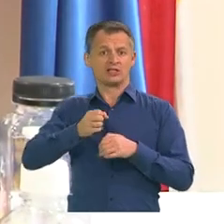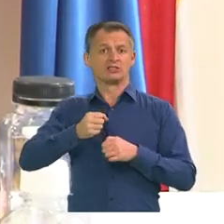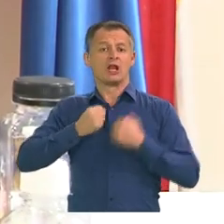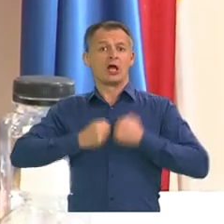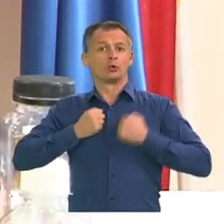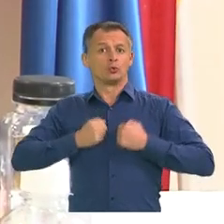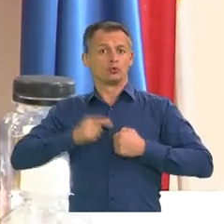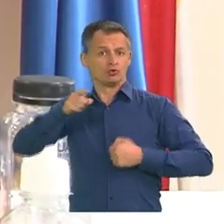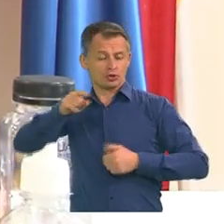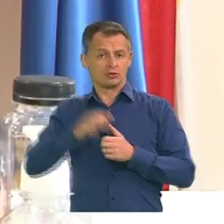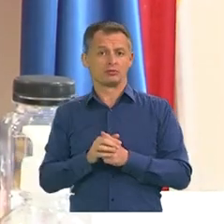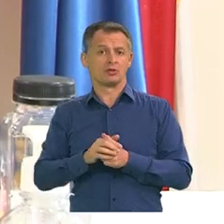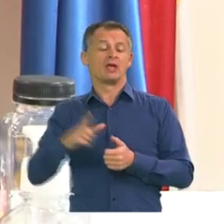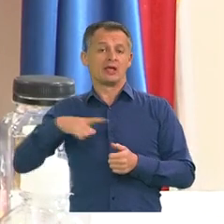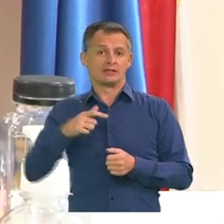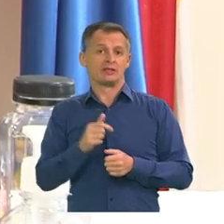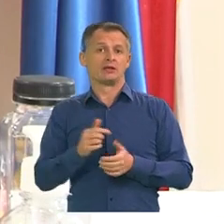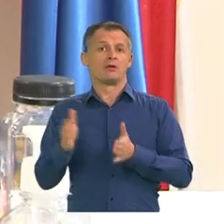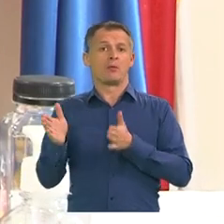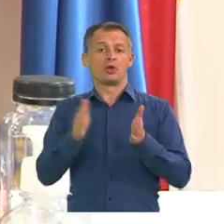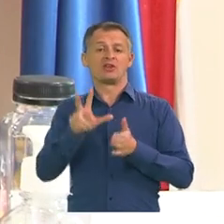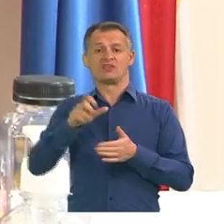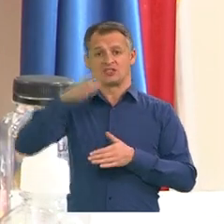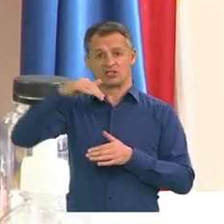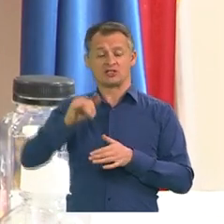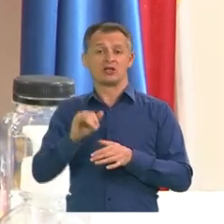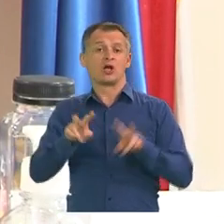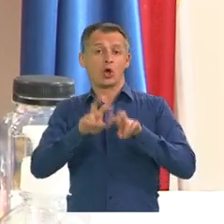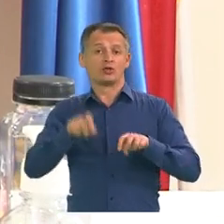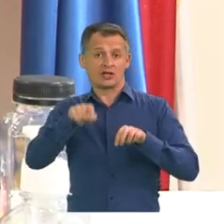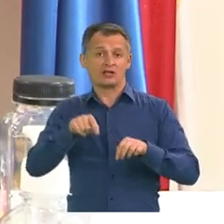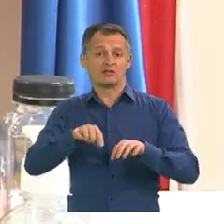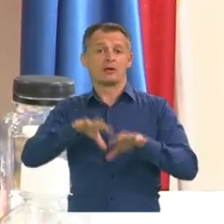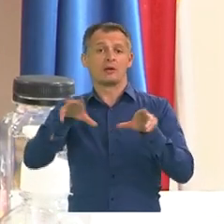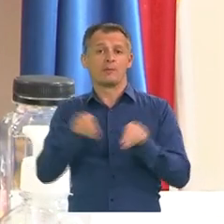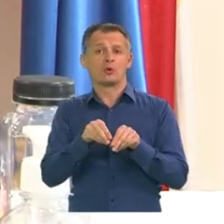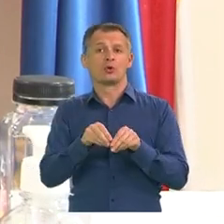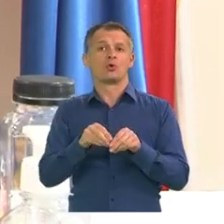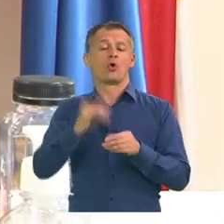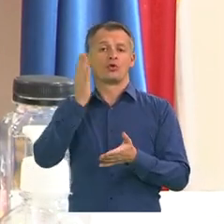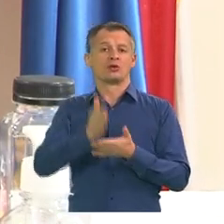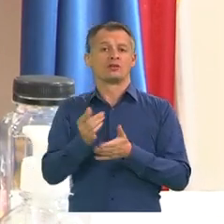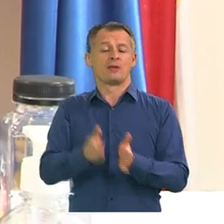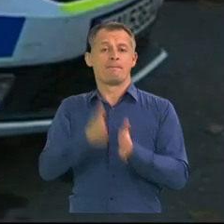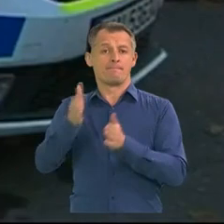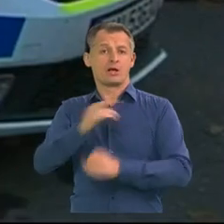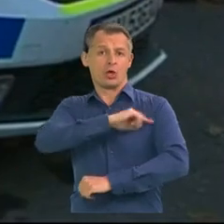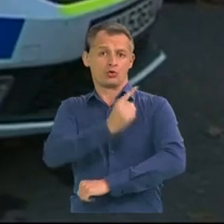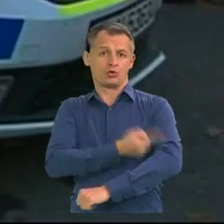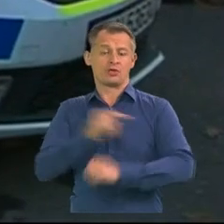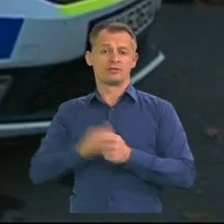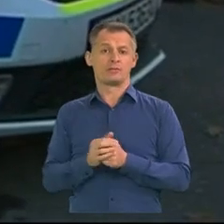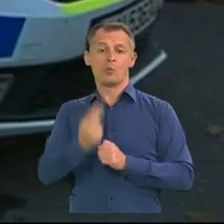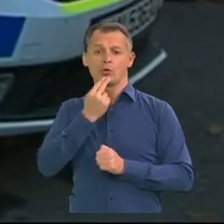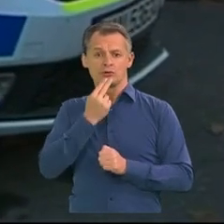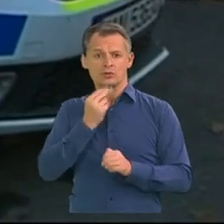30 de zile și evident că această anchetă internă va fi coroborată, în primul rând, cu o rezoluție pe care o vom avea din partea organelor abilitate. Polițiștii au intrat și ei